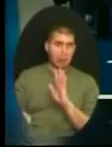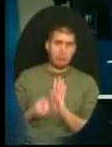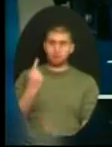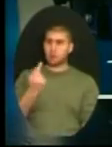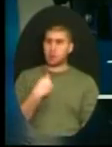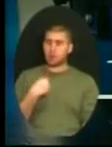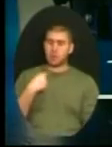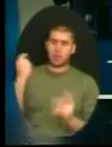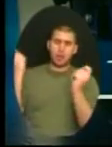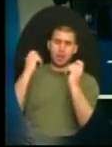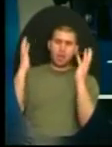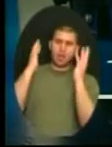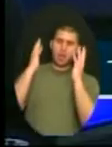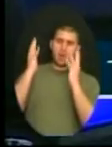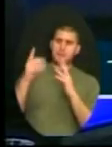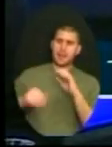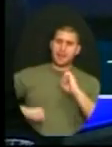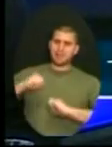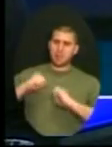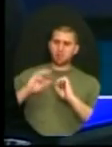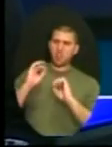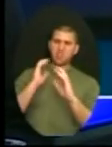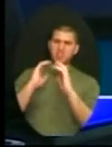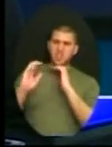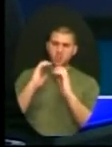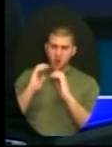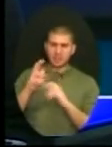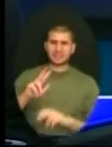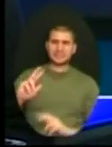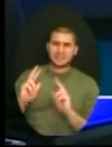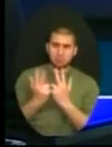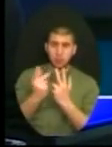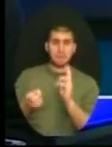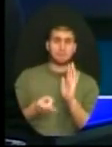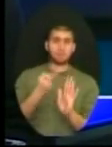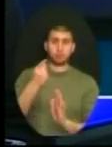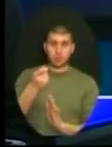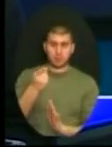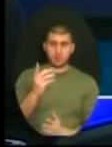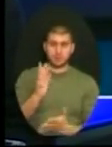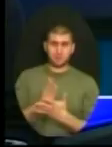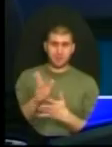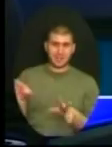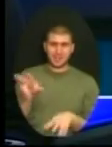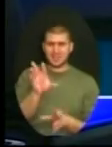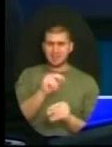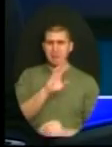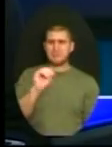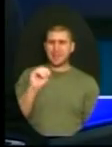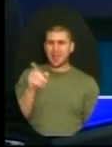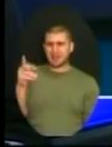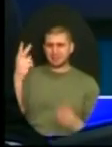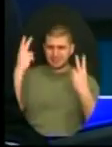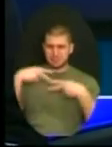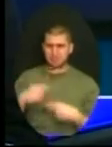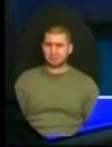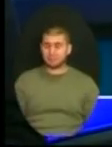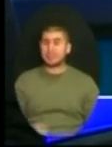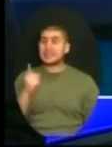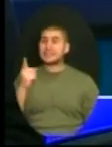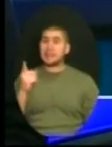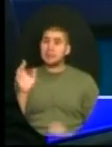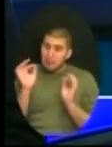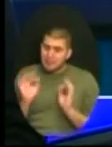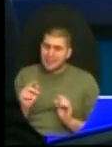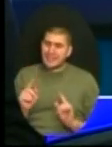ראשונה שאני מזדעזעת מההתנהלות התקשורתית, הציבורית של... אבל יש פעם ראשונה ששותפה לבעיר. כן, בדיוק. וגם זה